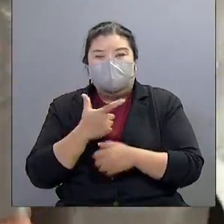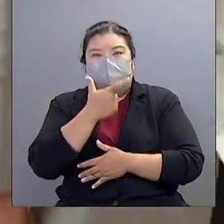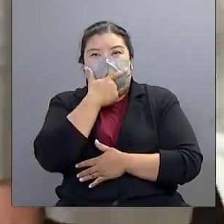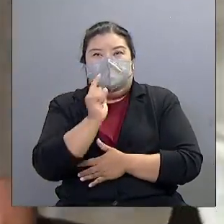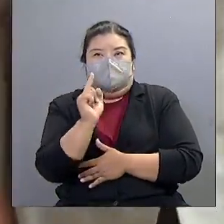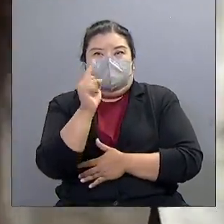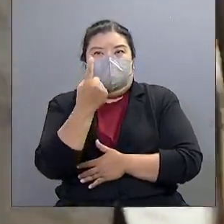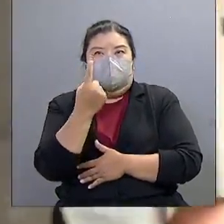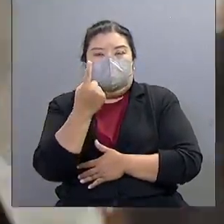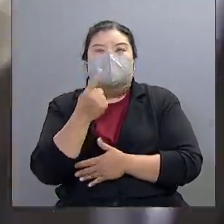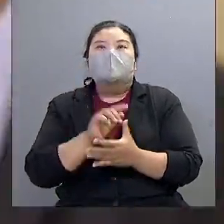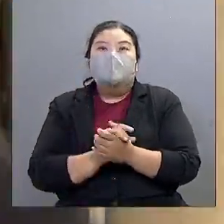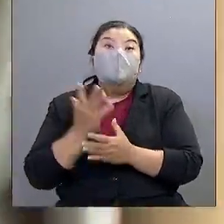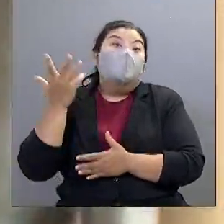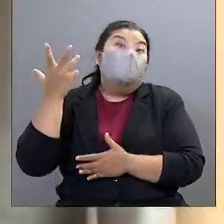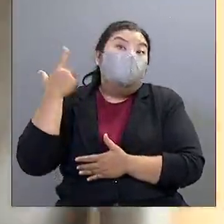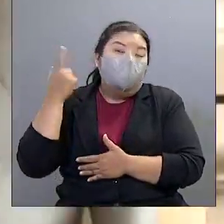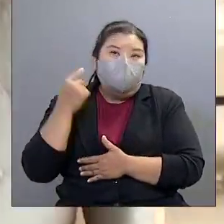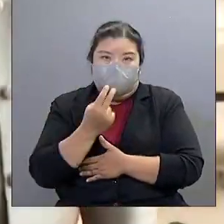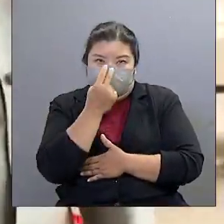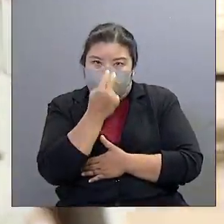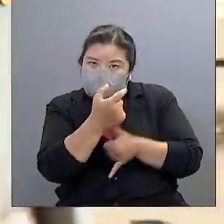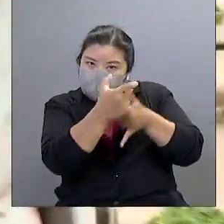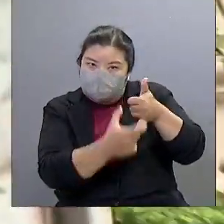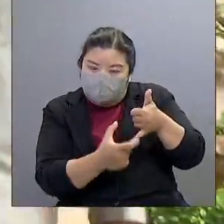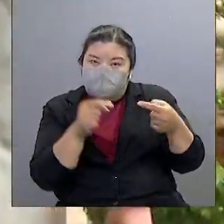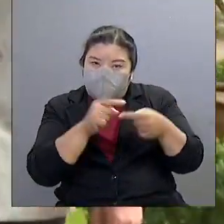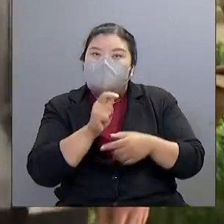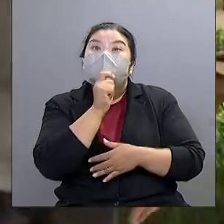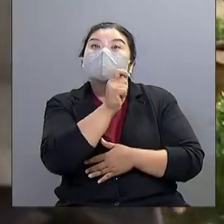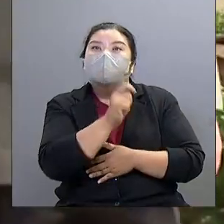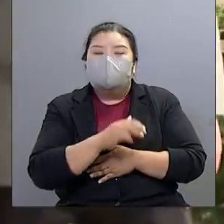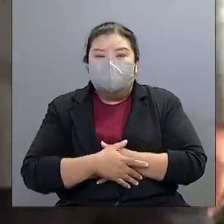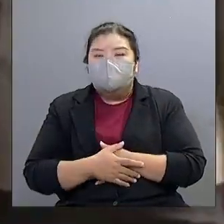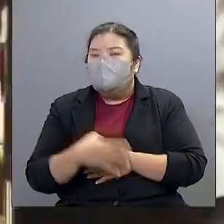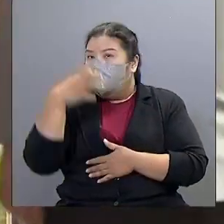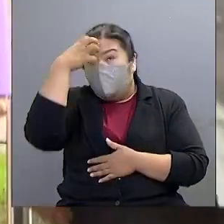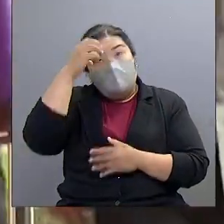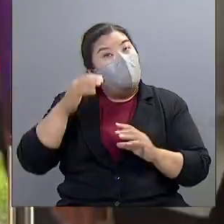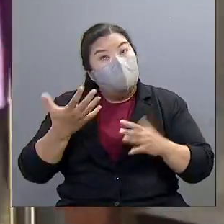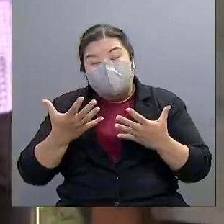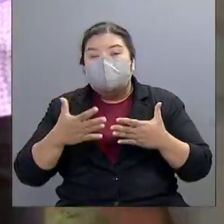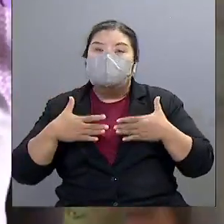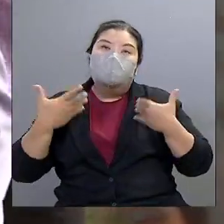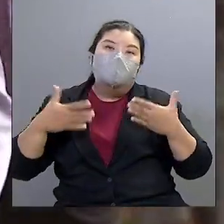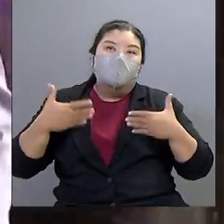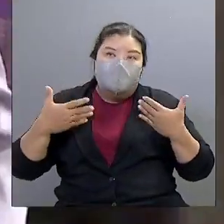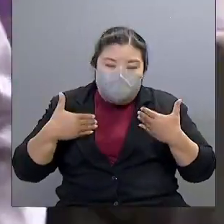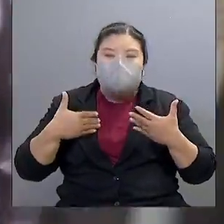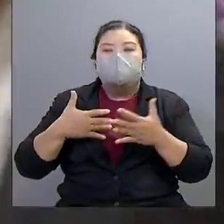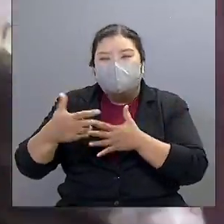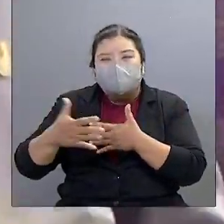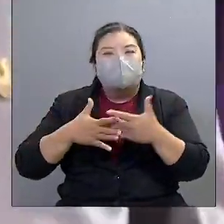กับการปรับกติกิริยาระหว่างให้สัมภาษณ์ก็ไม่ใส่อารมณ์ไม่ฉุนเฉียวถ้อยทีถ้อยอาศั